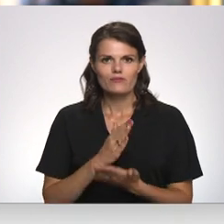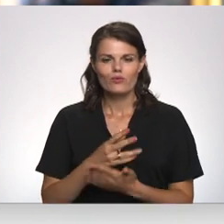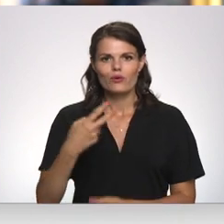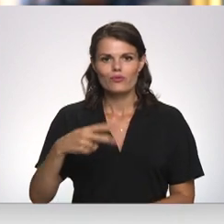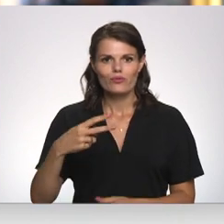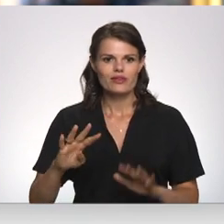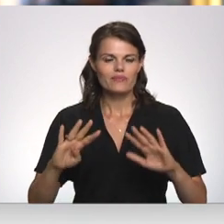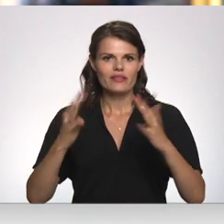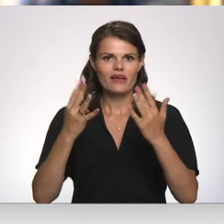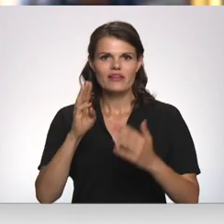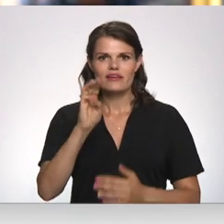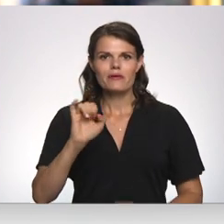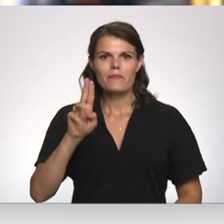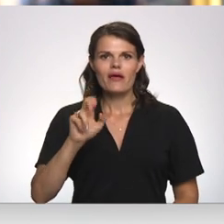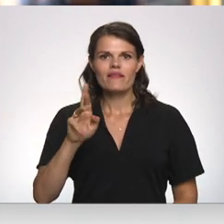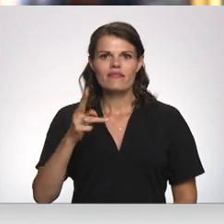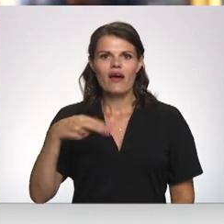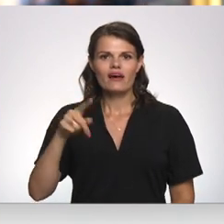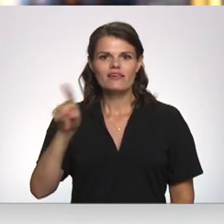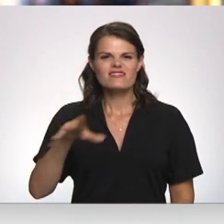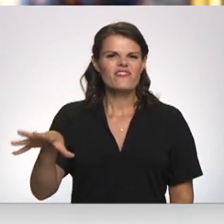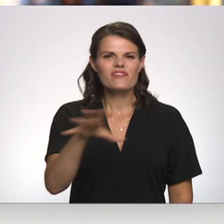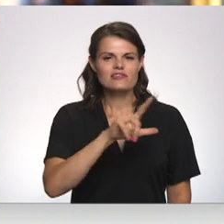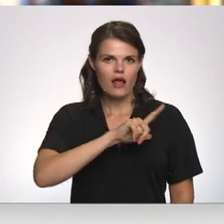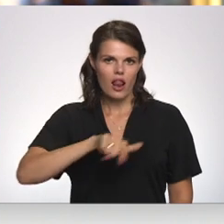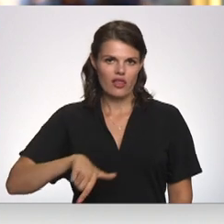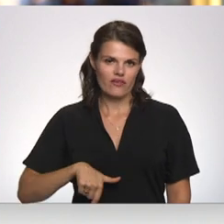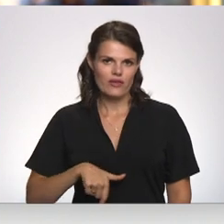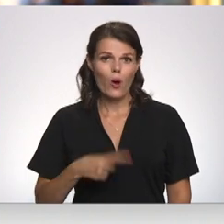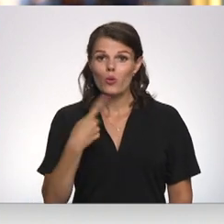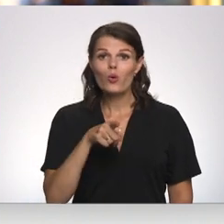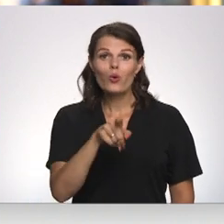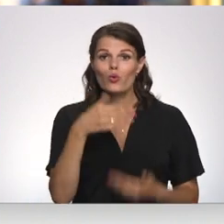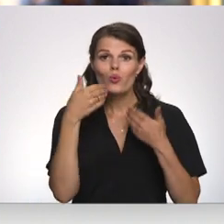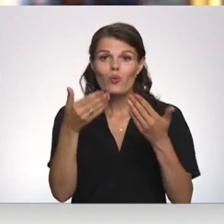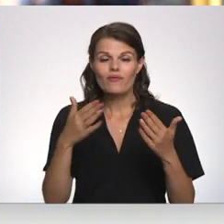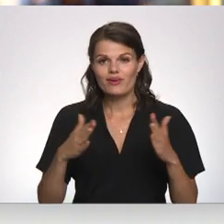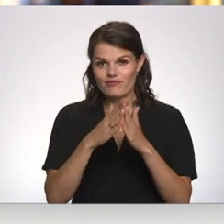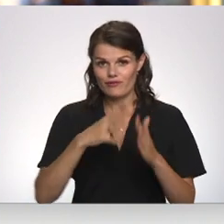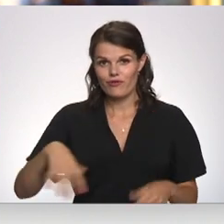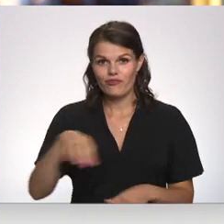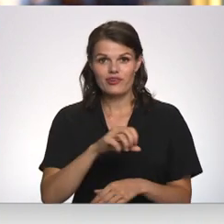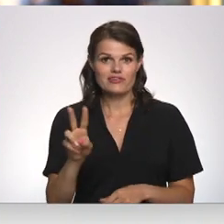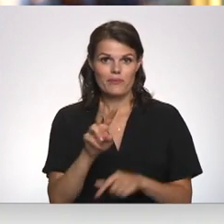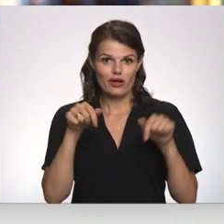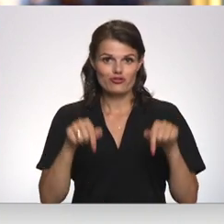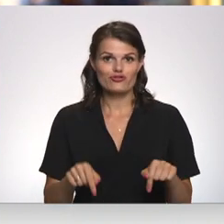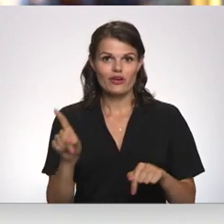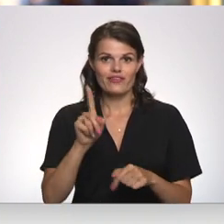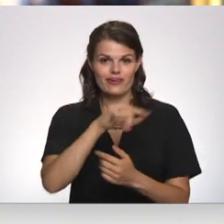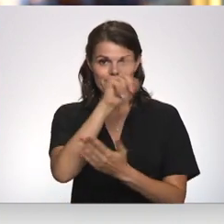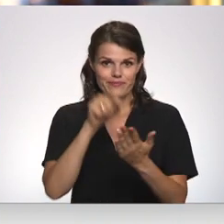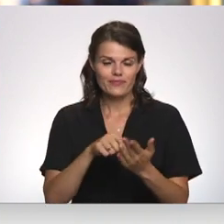29. Meinars visā Latvijā. Ko tu šodien novēlētu šajos svētkos? Nu, visiem, kas mēs te esam apkārt.